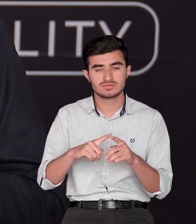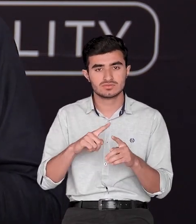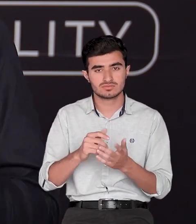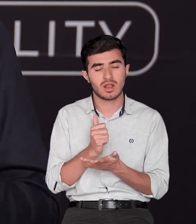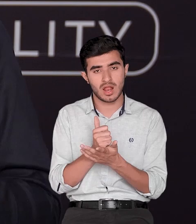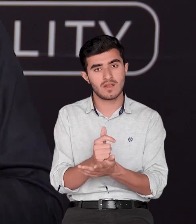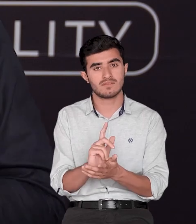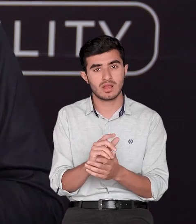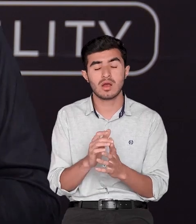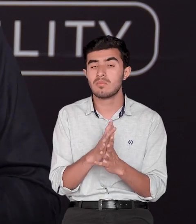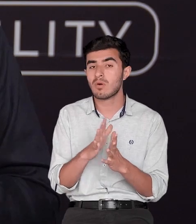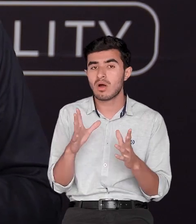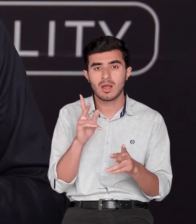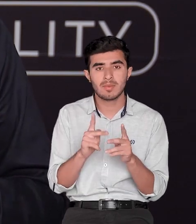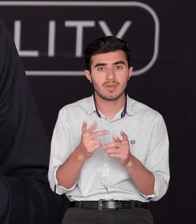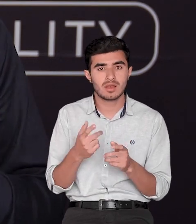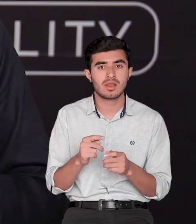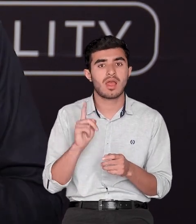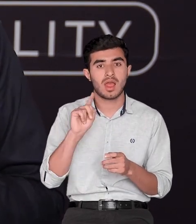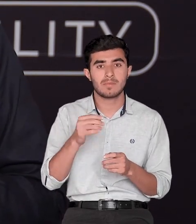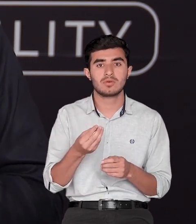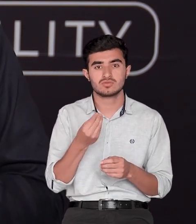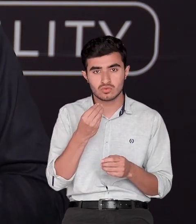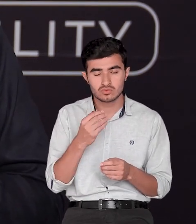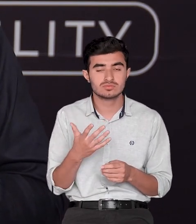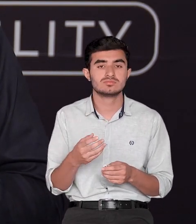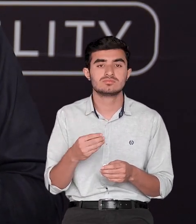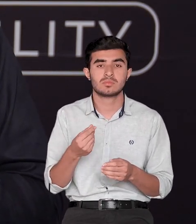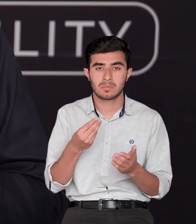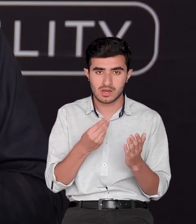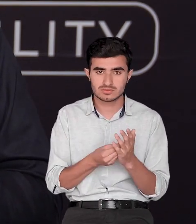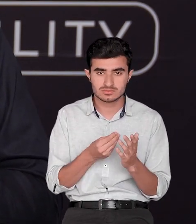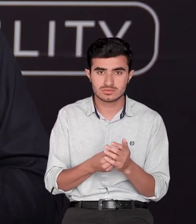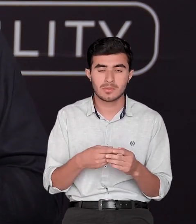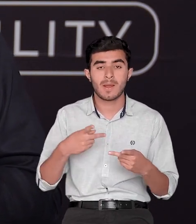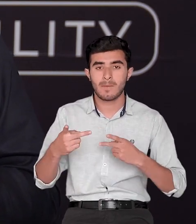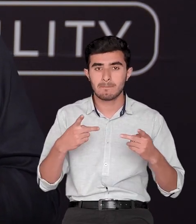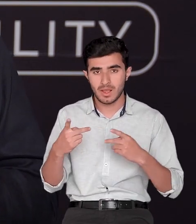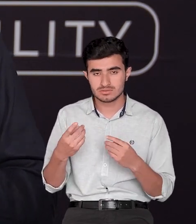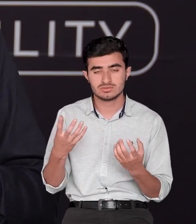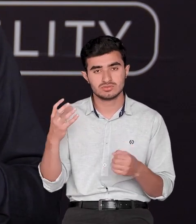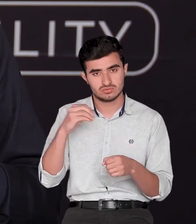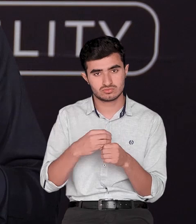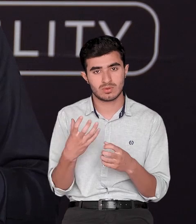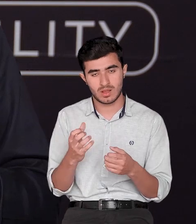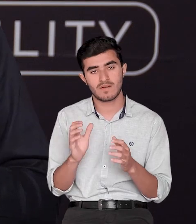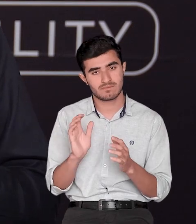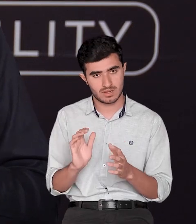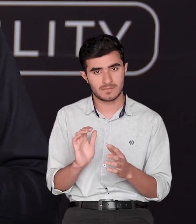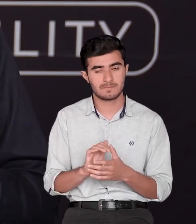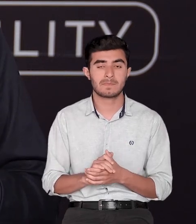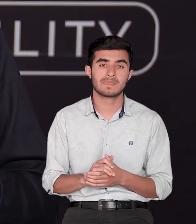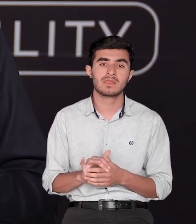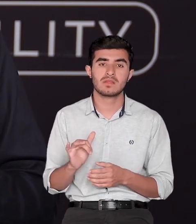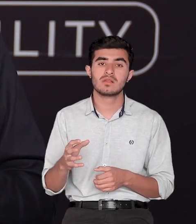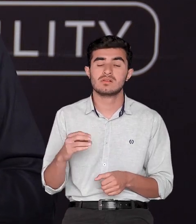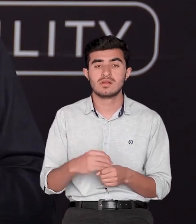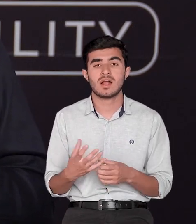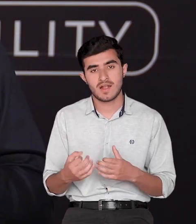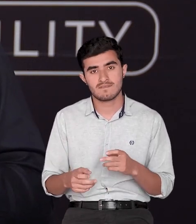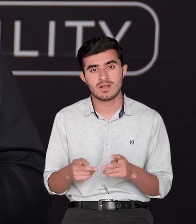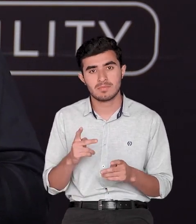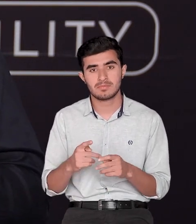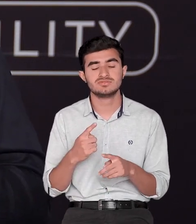लिए उनकी रोज़ी और उनके रिज़्क का भी एक सबब बनता है। वहाँ पे हर तरह के वेंडर्स आते